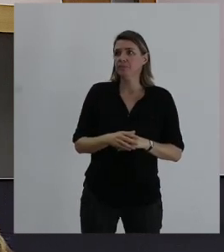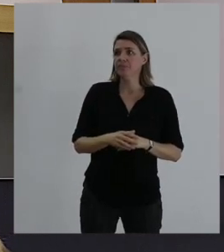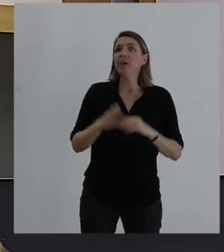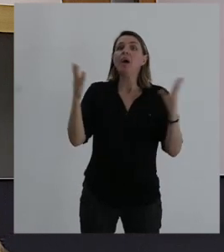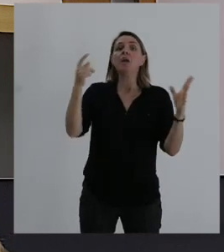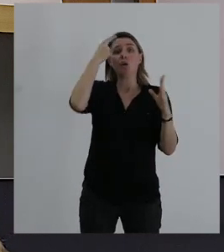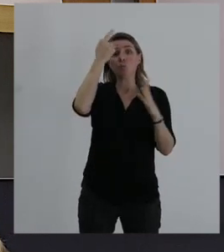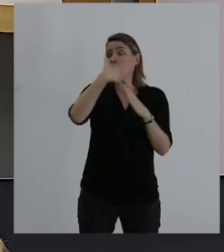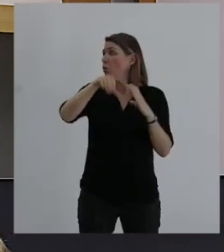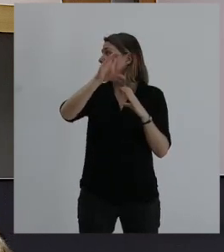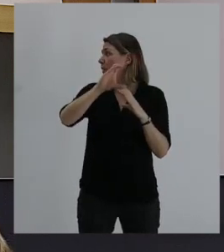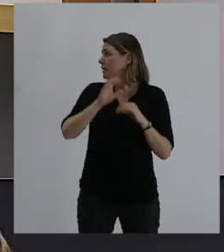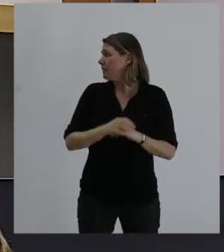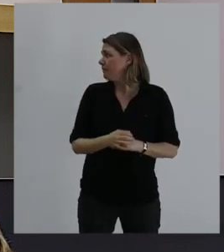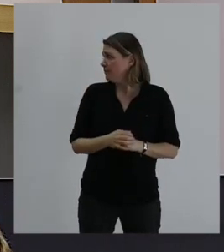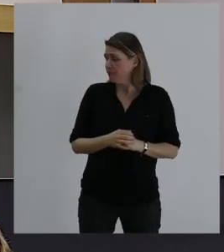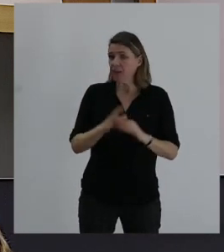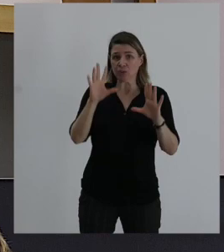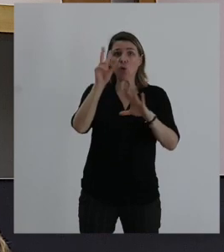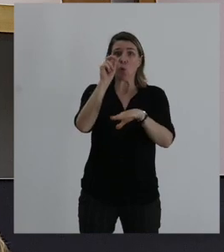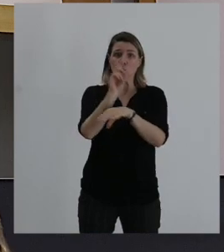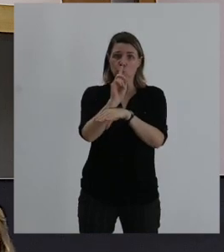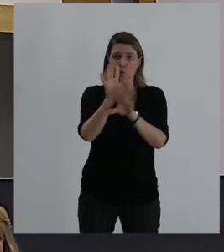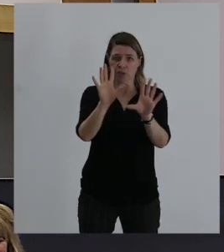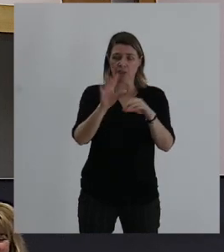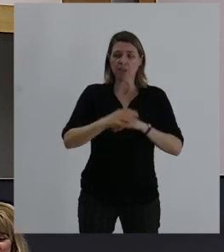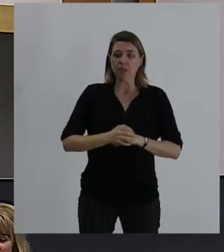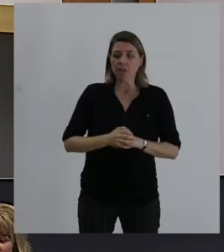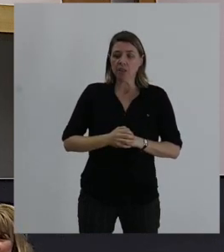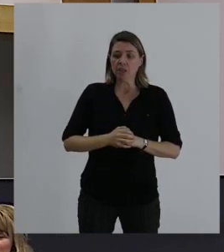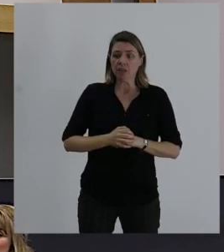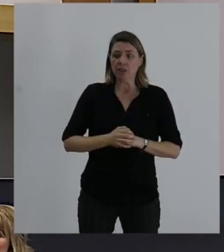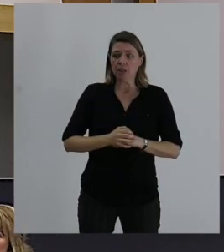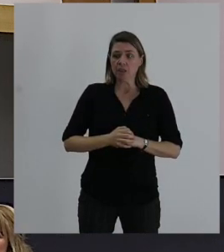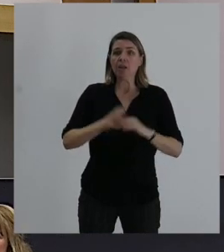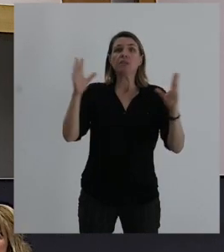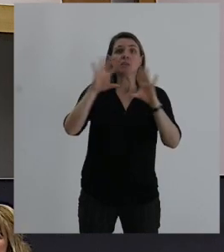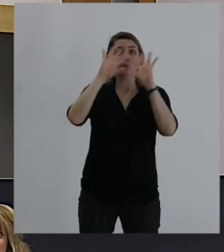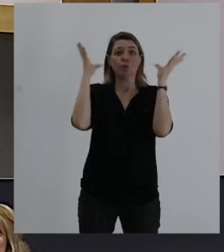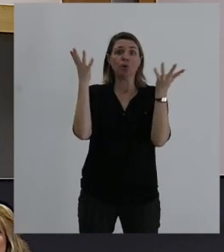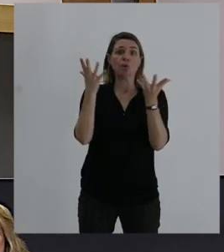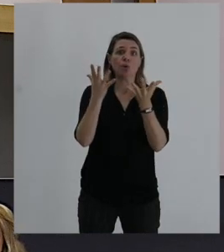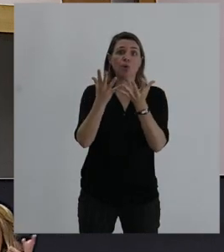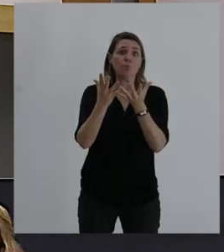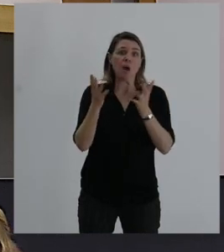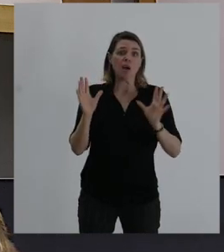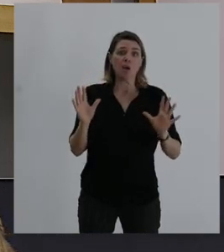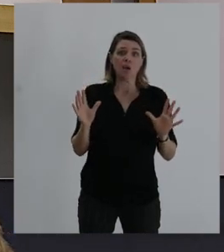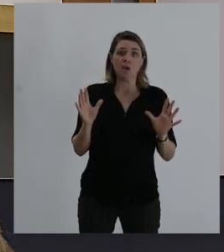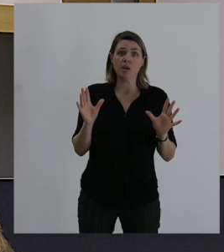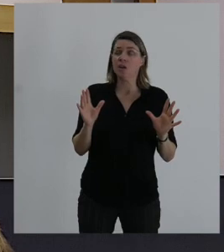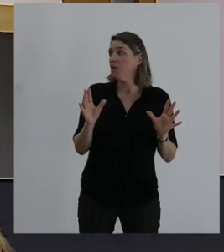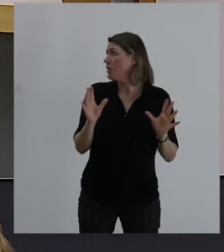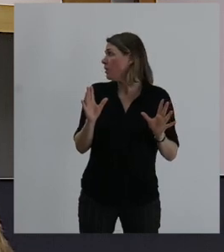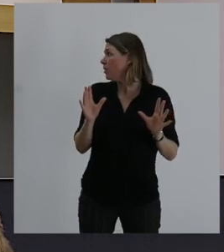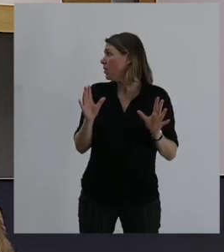Juste pour compléter un petit peu. Alors, 30 secondes. Oui, d'accord. Juste pour dire que de façon globale quand même, mais pareil, peut-être que ce n'est pas